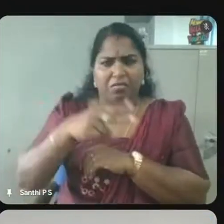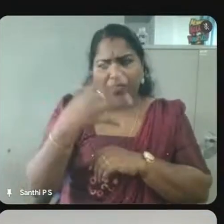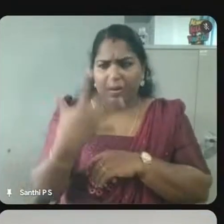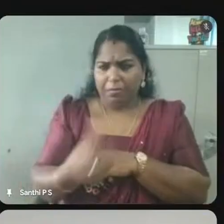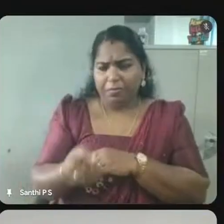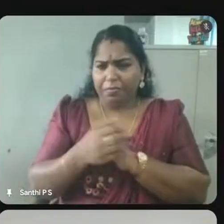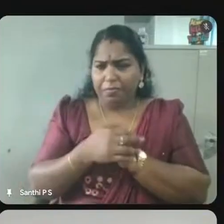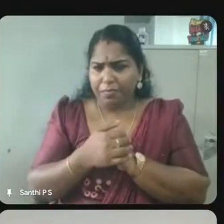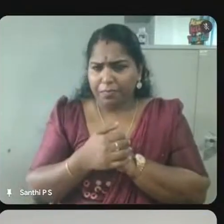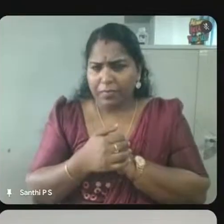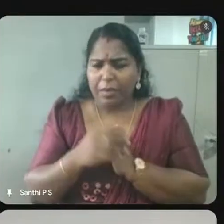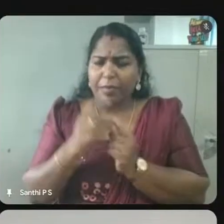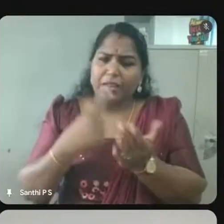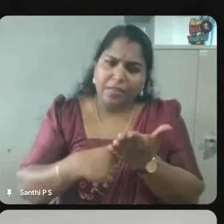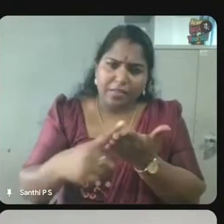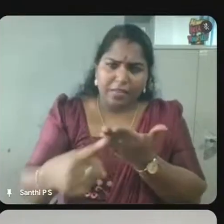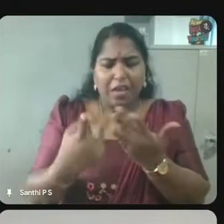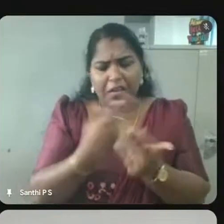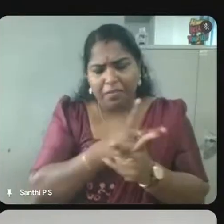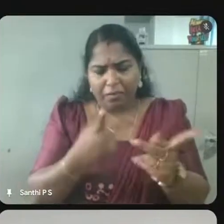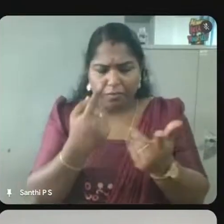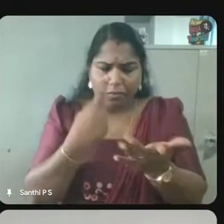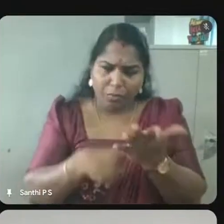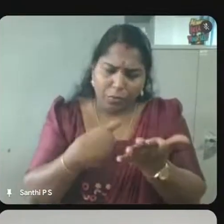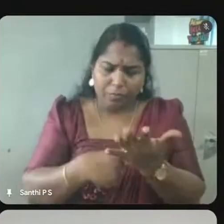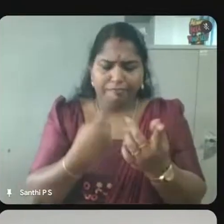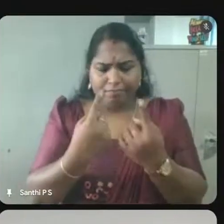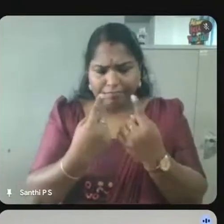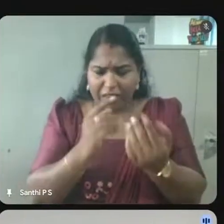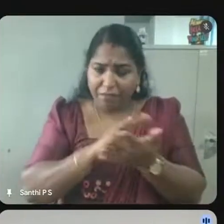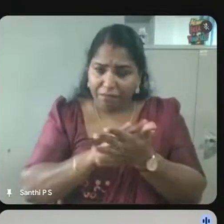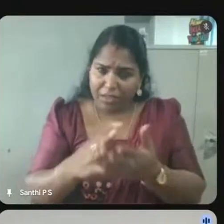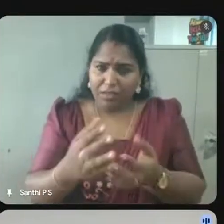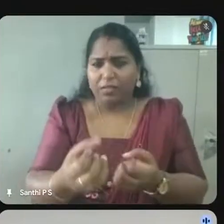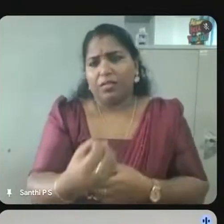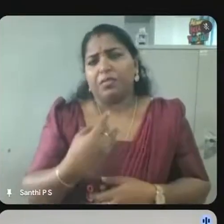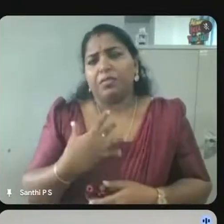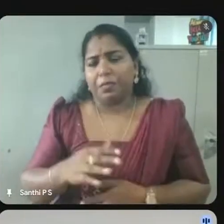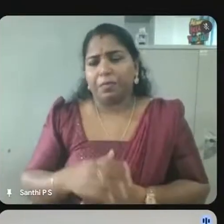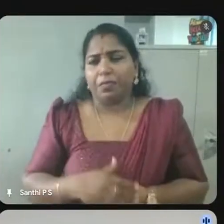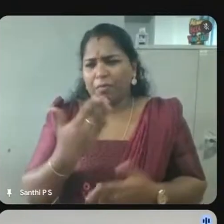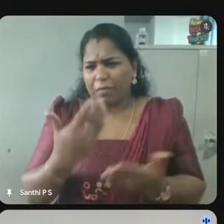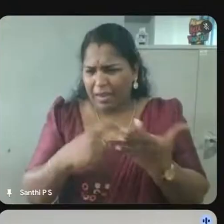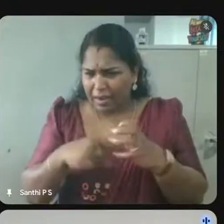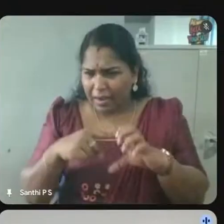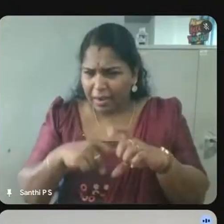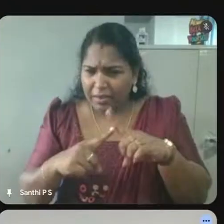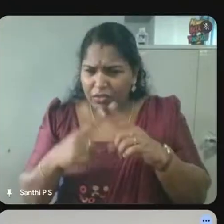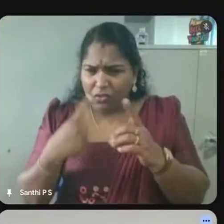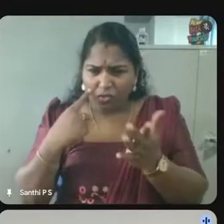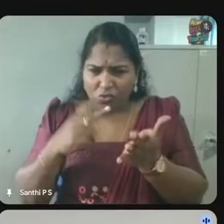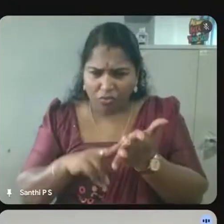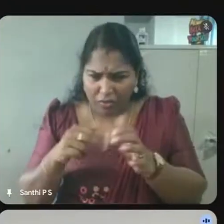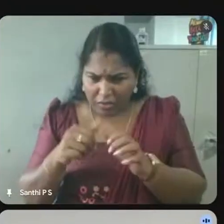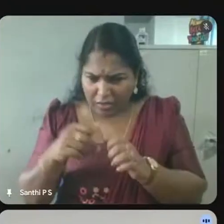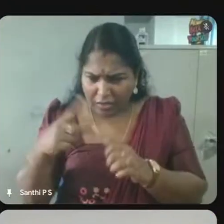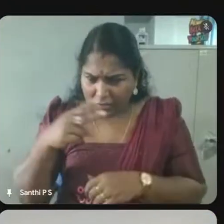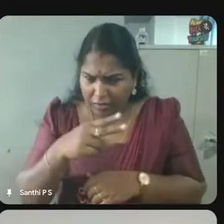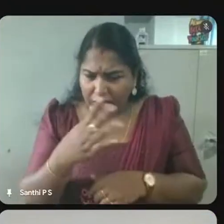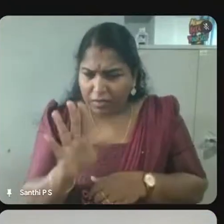സ്കാൻ ചെയ്ത് അതിന്റെ റിപ്പോർട്ടൊക്കെ നോക്കിയിട്ടാ പറഞ്ഞു സർജറി വേണ്ടി വരും. അപ്പൊ അത് റെറ്റിനയ്ക്കുള്ള സർജറി ആണോ വേണമെന്ന് പറഞ്ഞേ സർ?